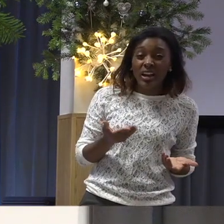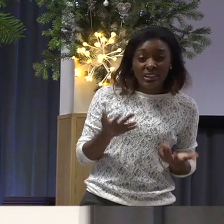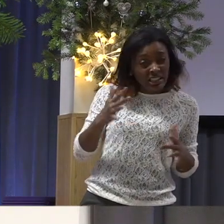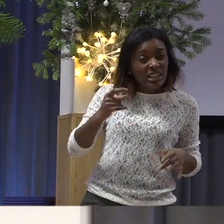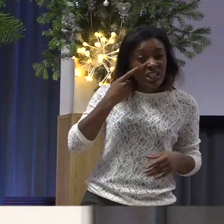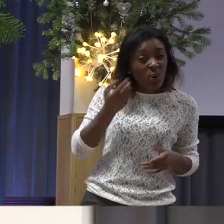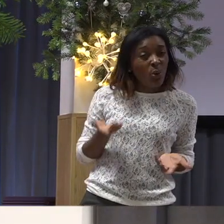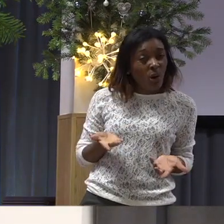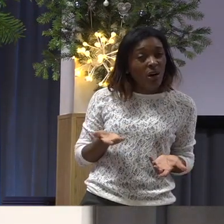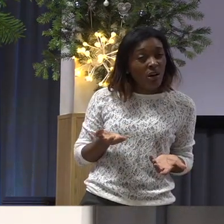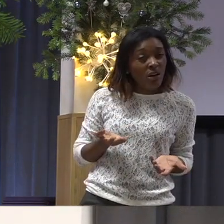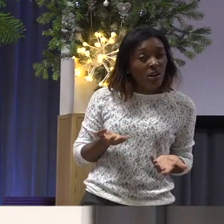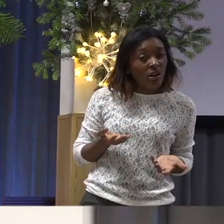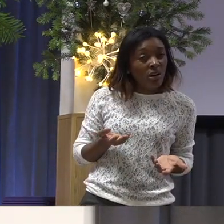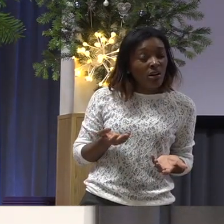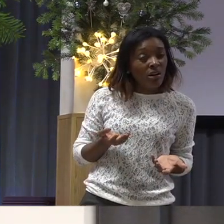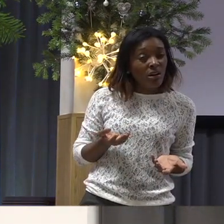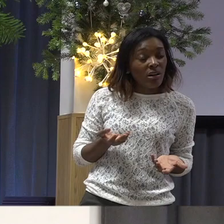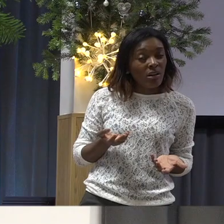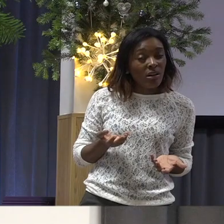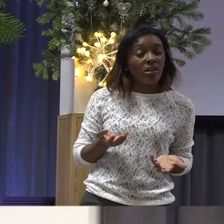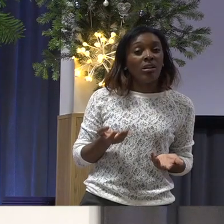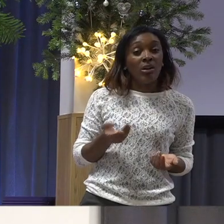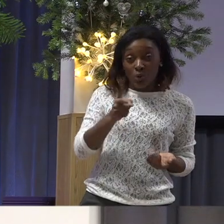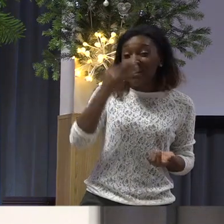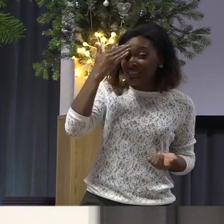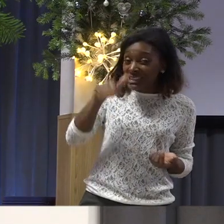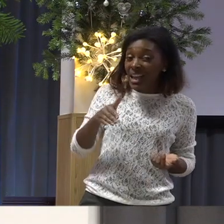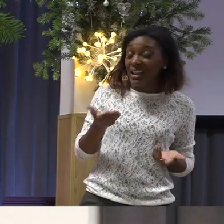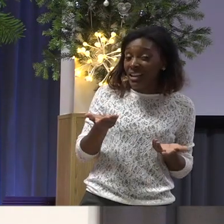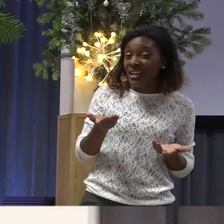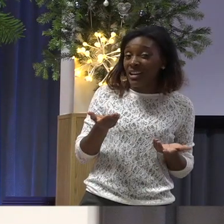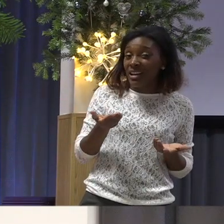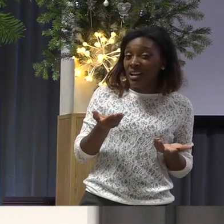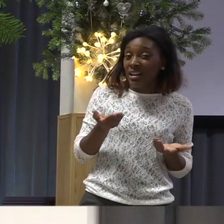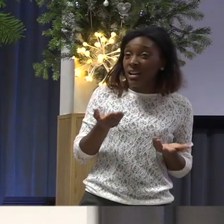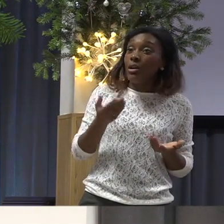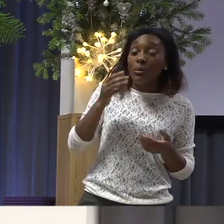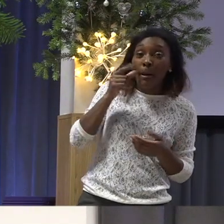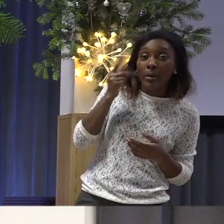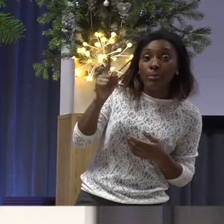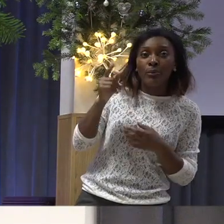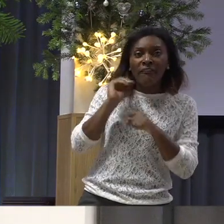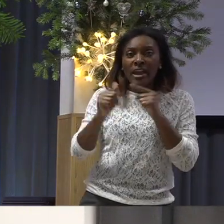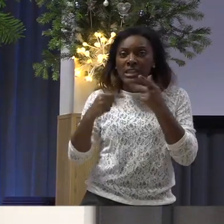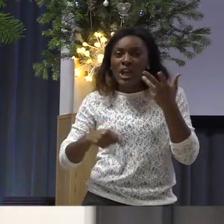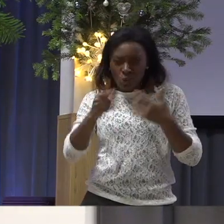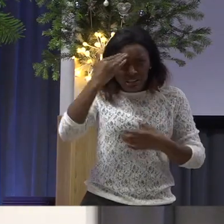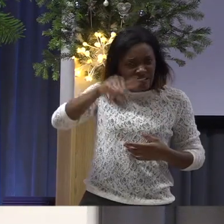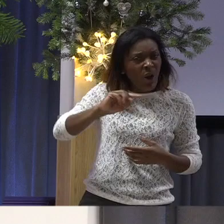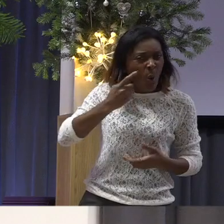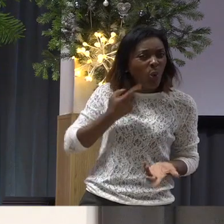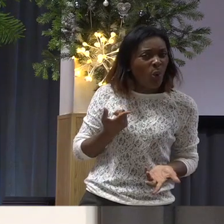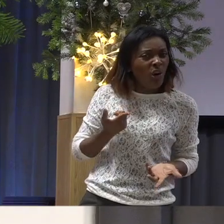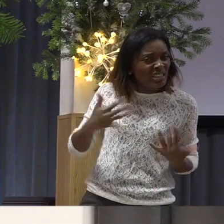le temps, hein, c'est la version 1910. Quoique tu saches toutes ces choses, tu